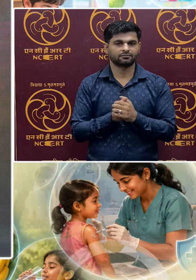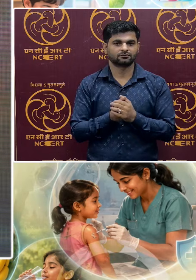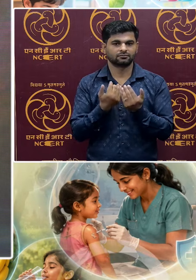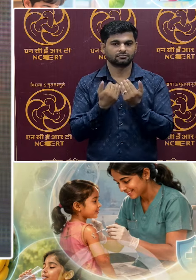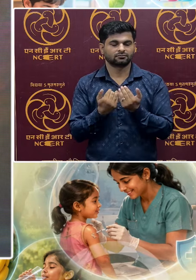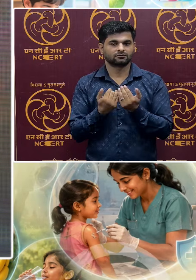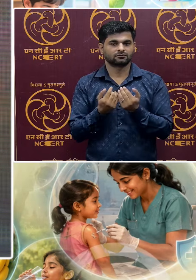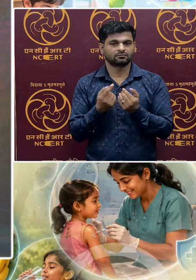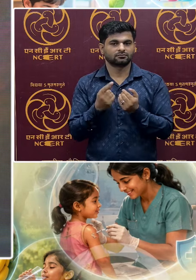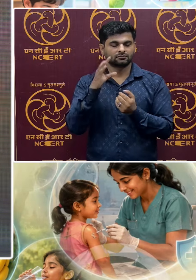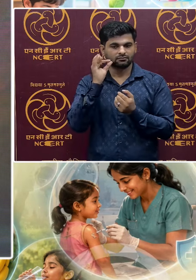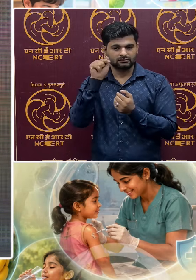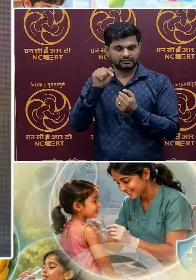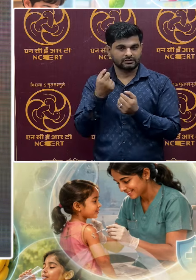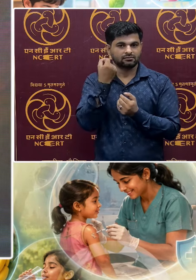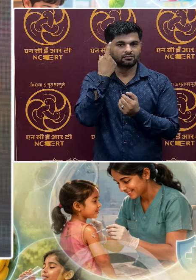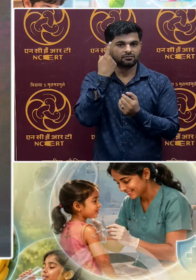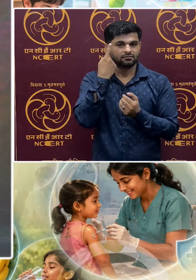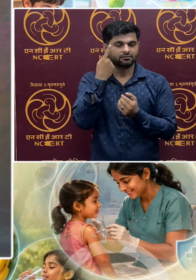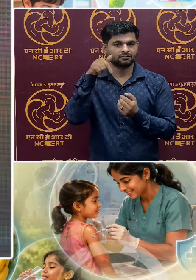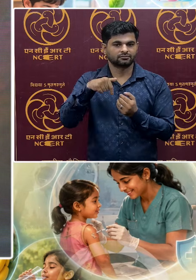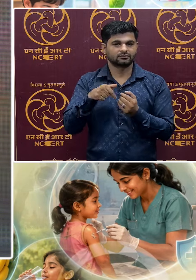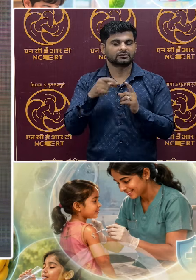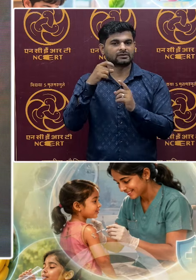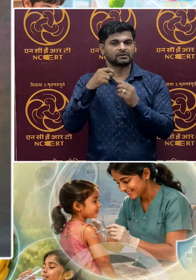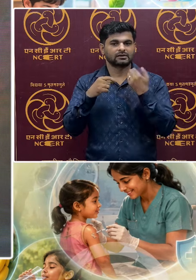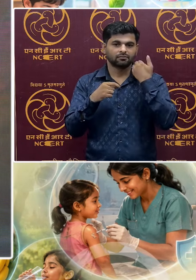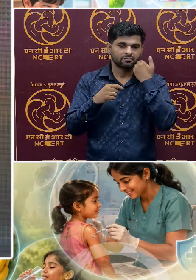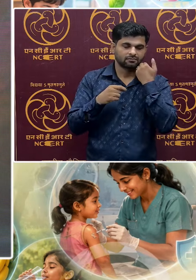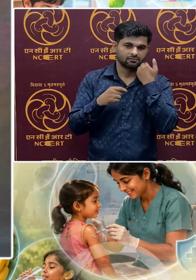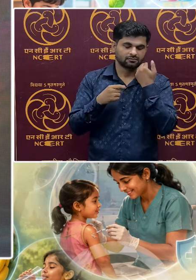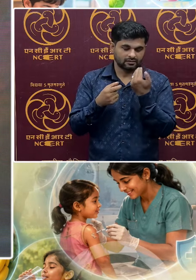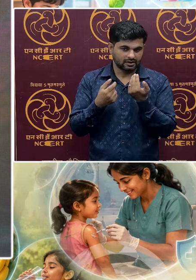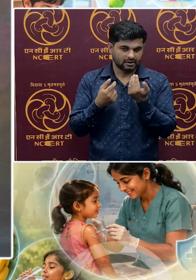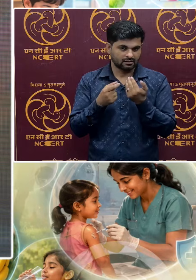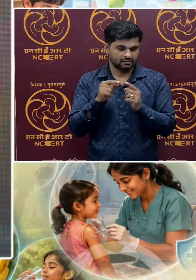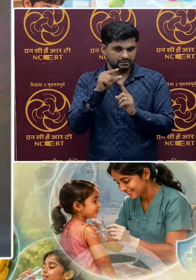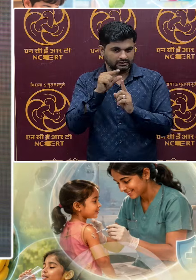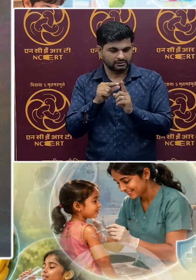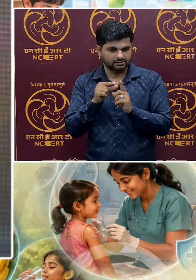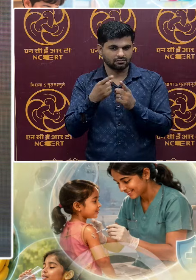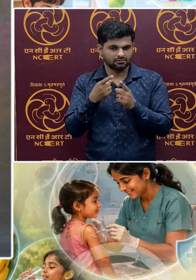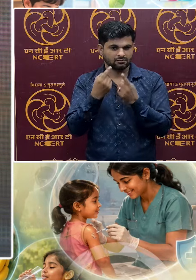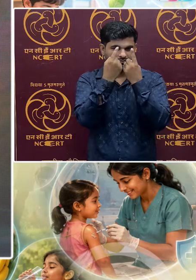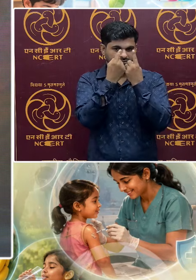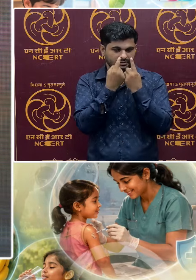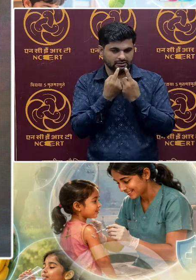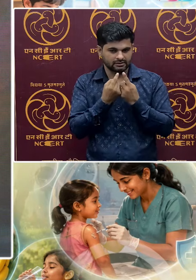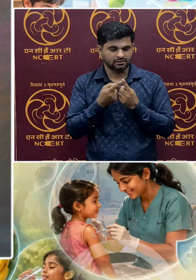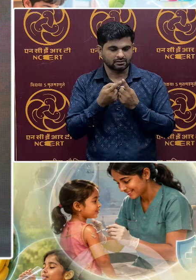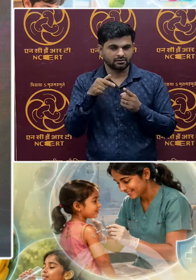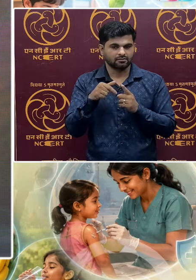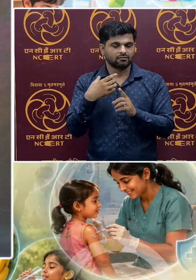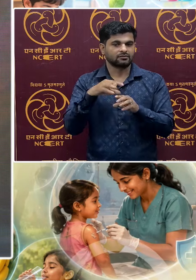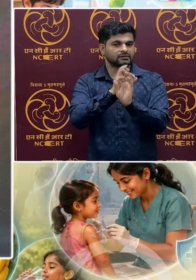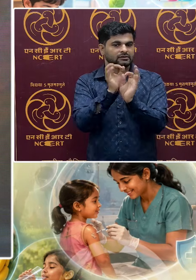इट्स इम्पॉर्टेंट टू ट्राई टू अंडरस्टैंड कि ये जो डिजीज़ेज़ हैं इनको हम बहुत अच्छे से प्रिवेंट कर सकते हैं